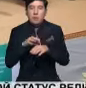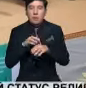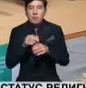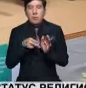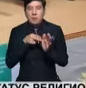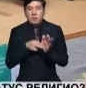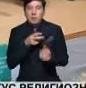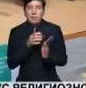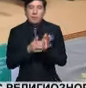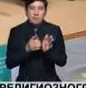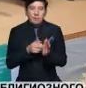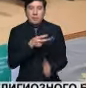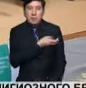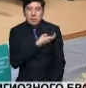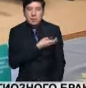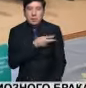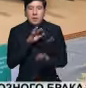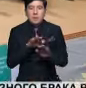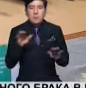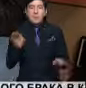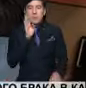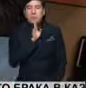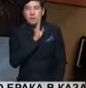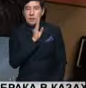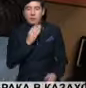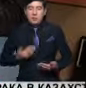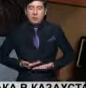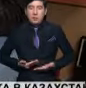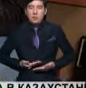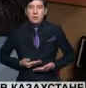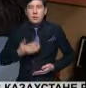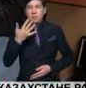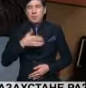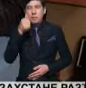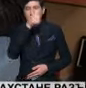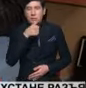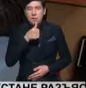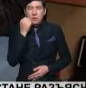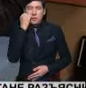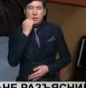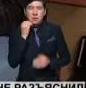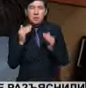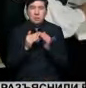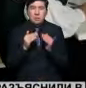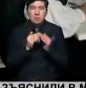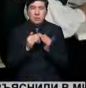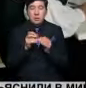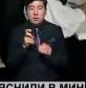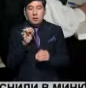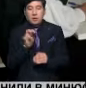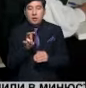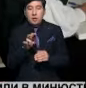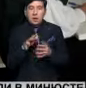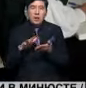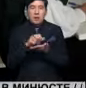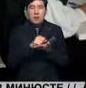врачей в местной амбулатории. Многодетная мать Зоя Даурбаева проживает в построенном в 50-х годах прошлого века аварийном доме, который находится на грани